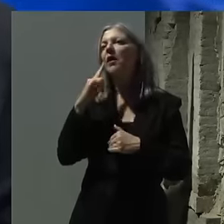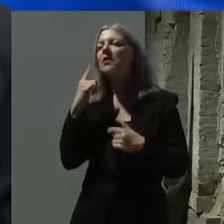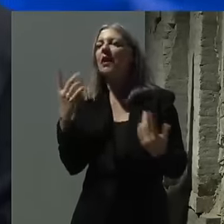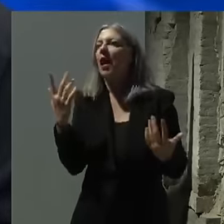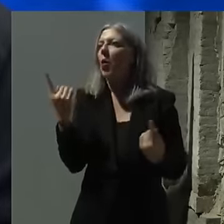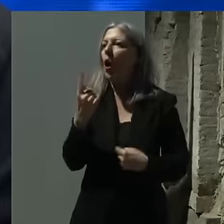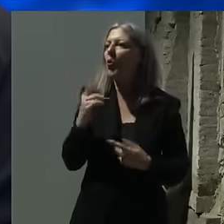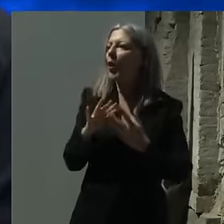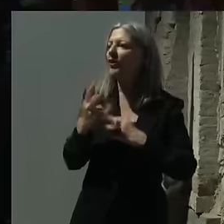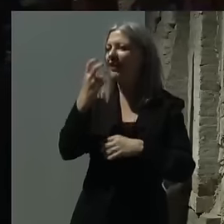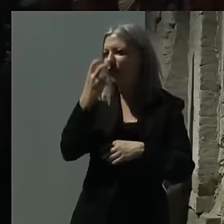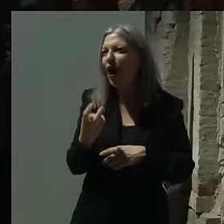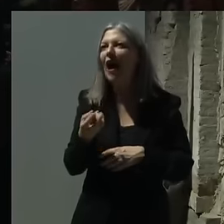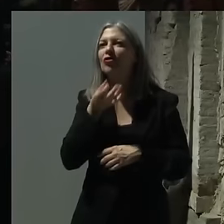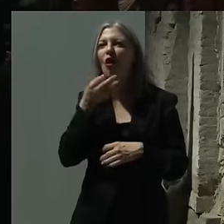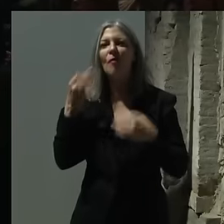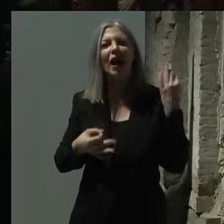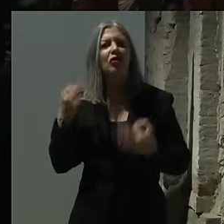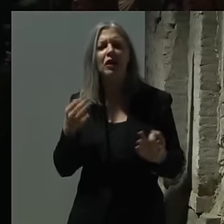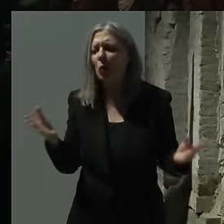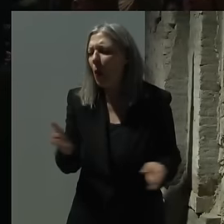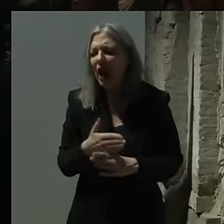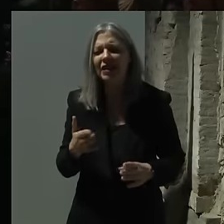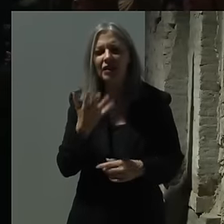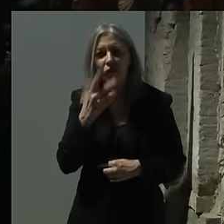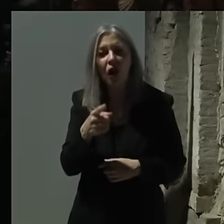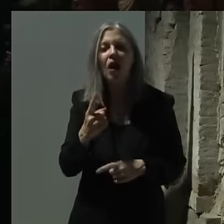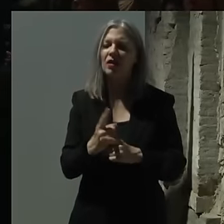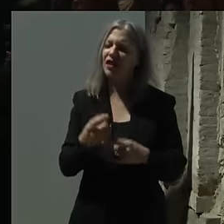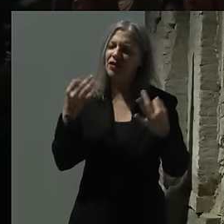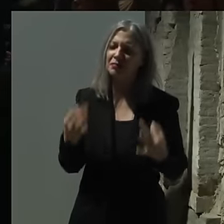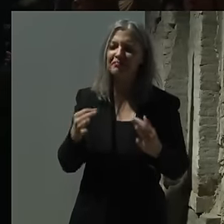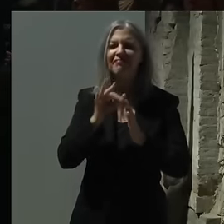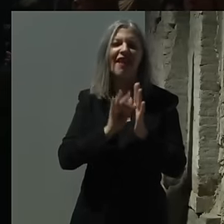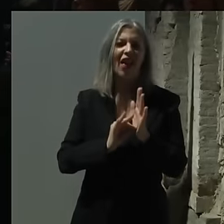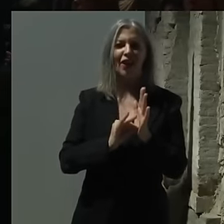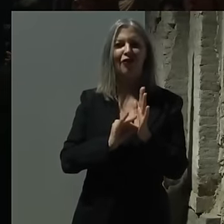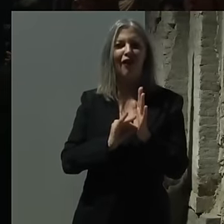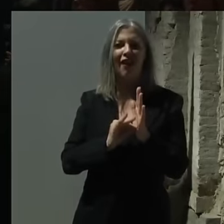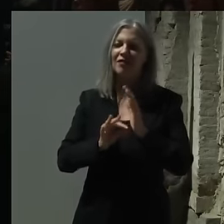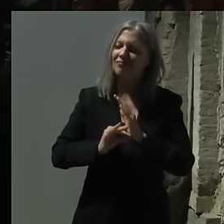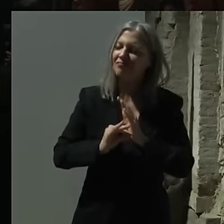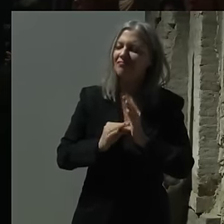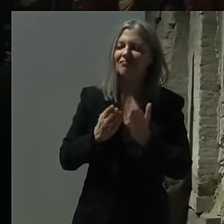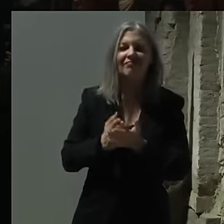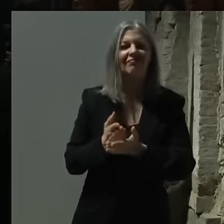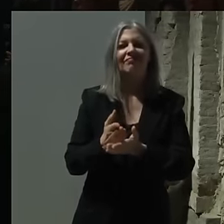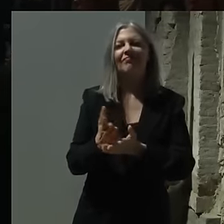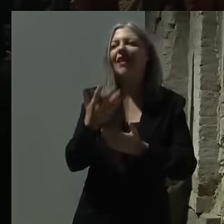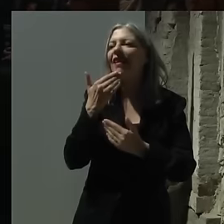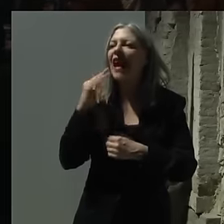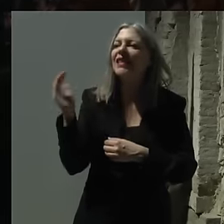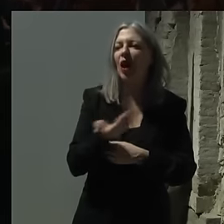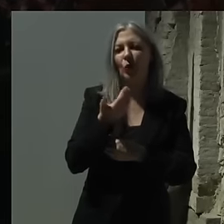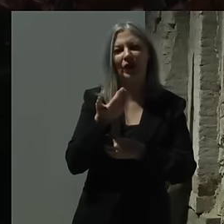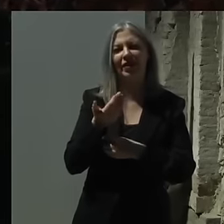diventa magistrato, diventa qualsiasi attività che vuole fare, che lo faccia con dovizia di, come dire, di regolarità e tutto. Ecco, grazie a tutti.